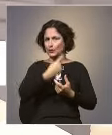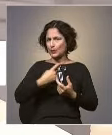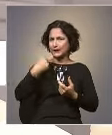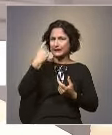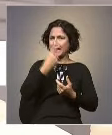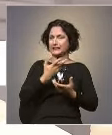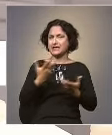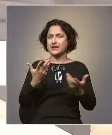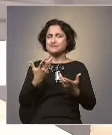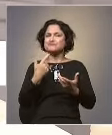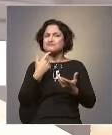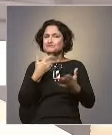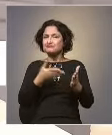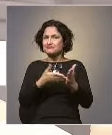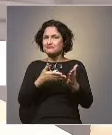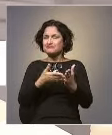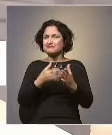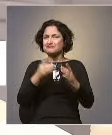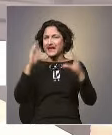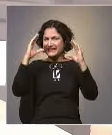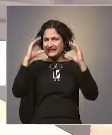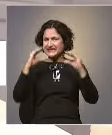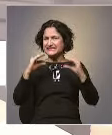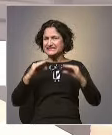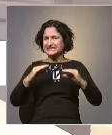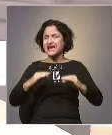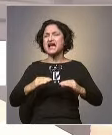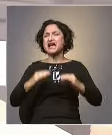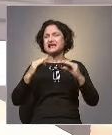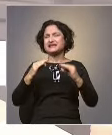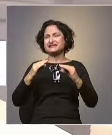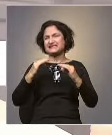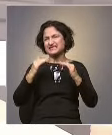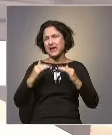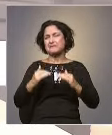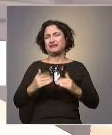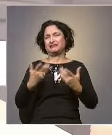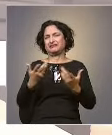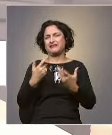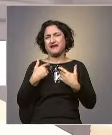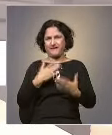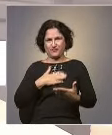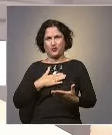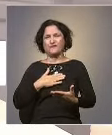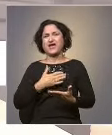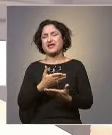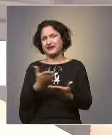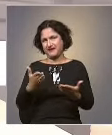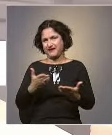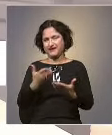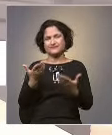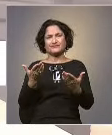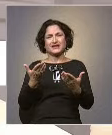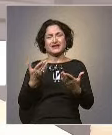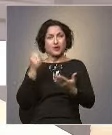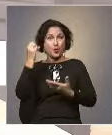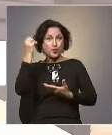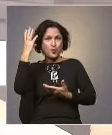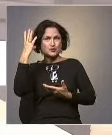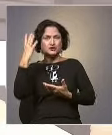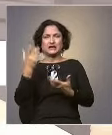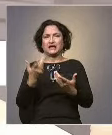всичко това, което ние виждаме, тая ниска степен на, нали, на невярване на нещата, които се получават на тези учени, които